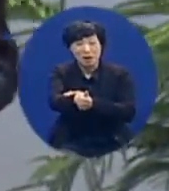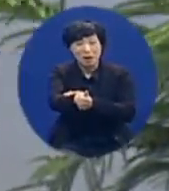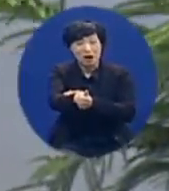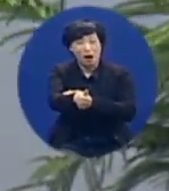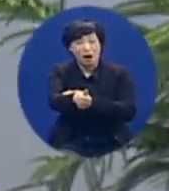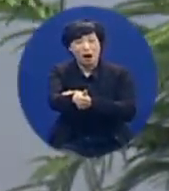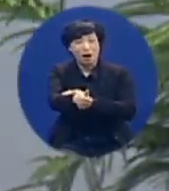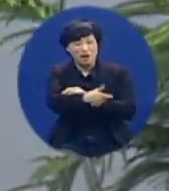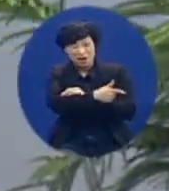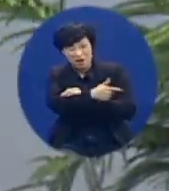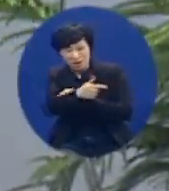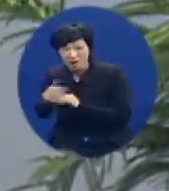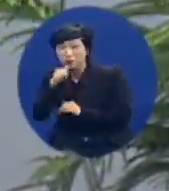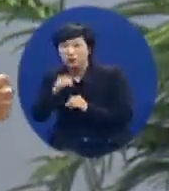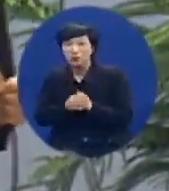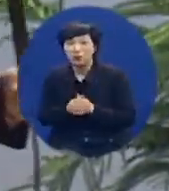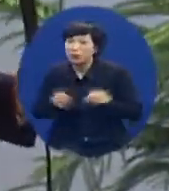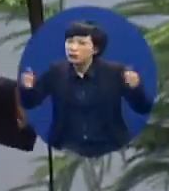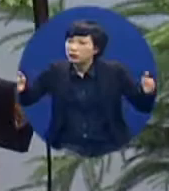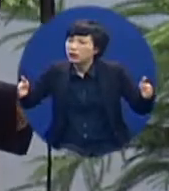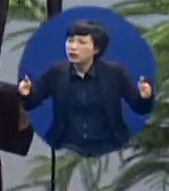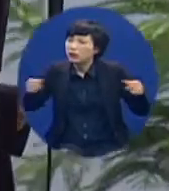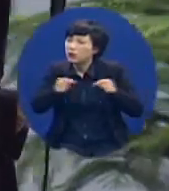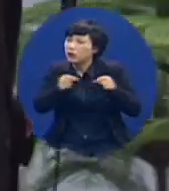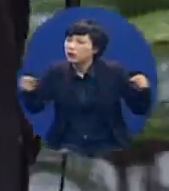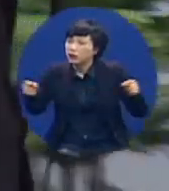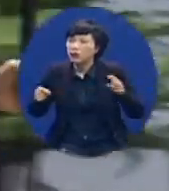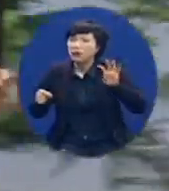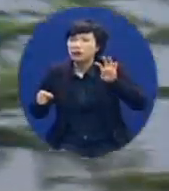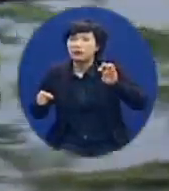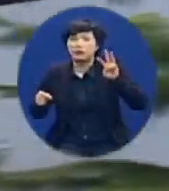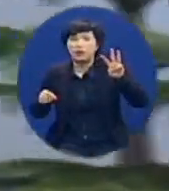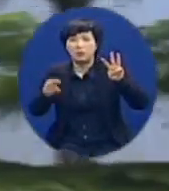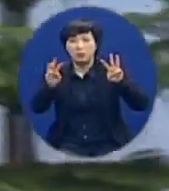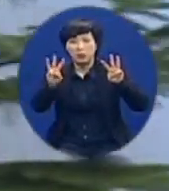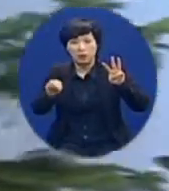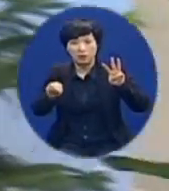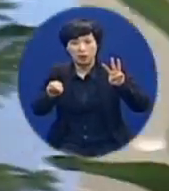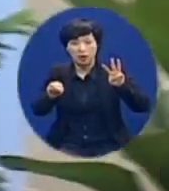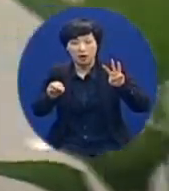최고 큰 놈이 43m. Over 40 meters long. 뭐?